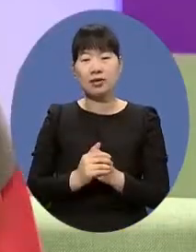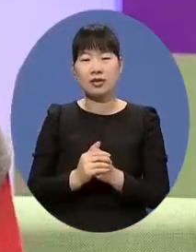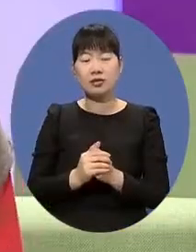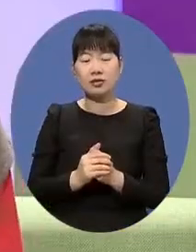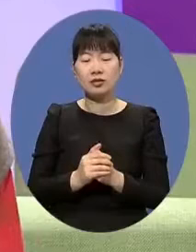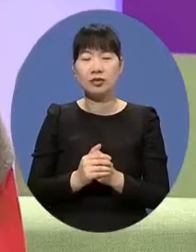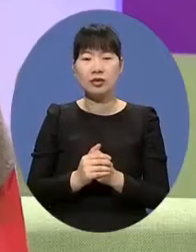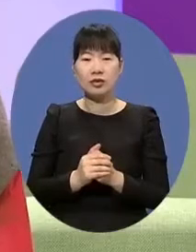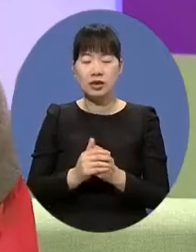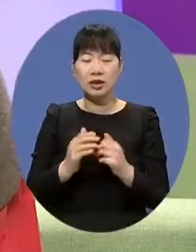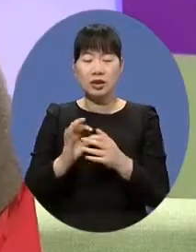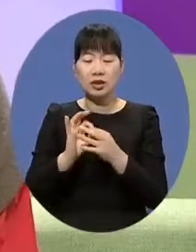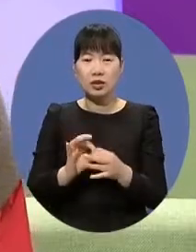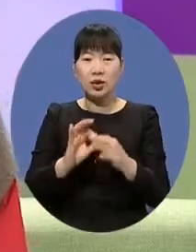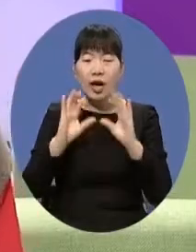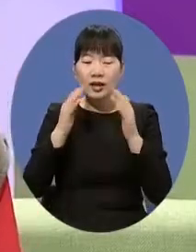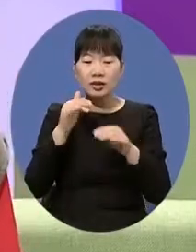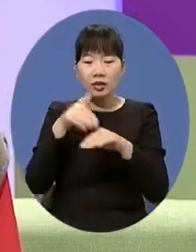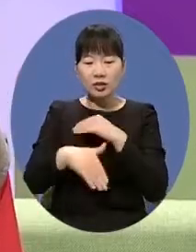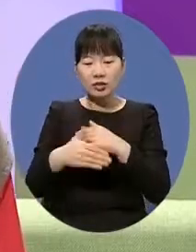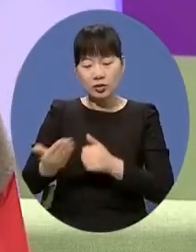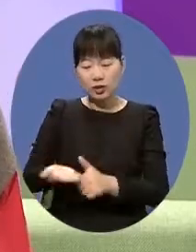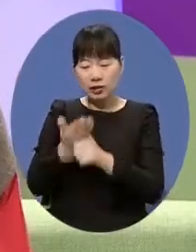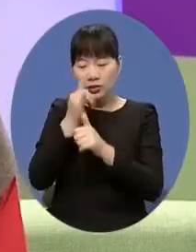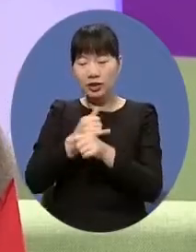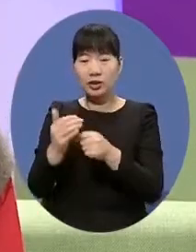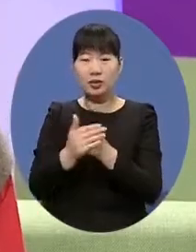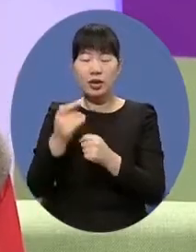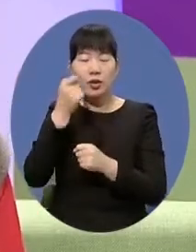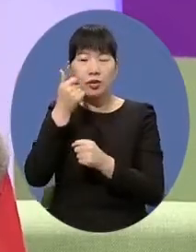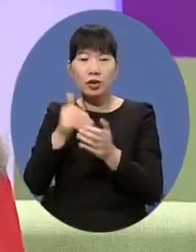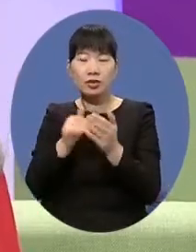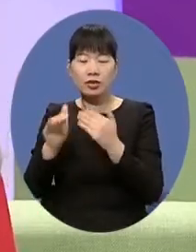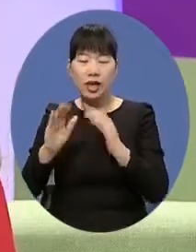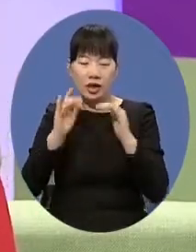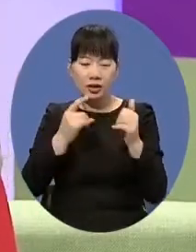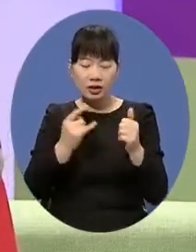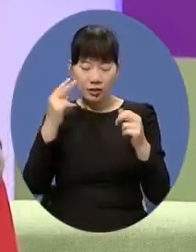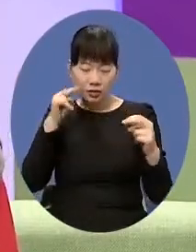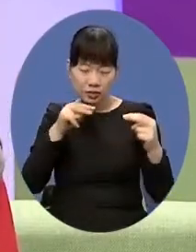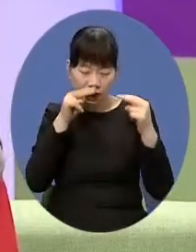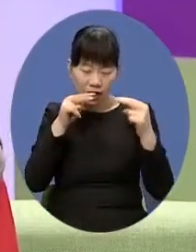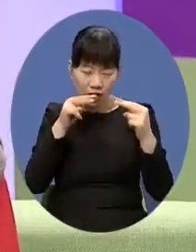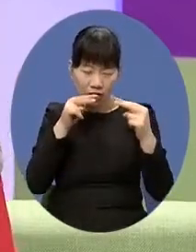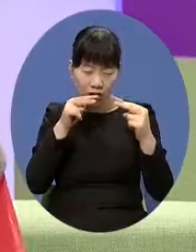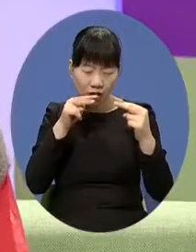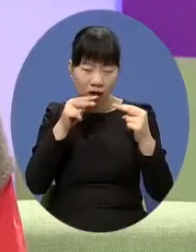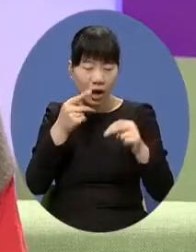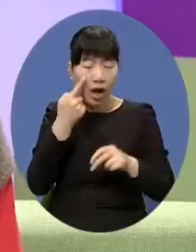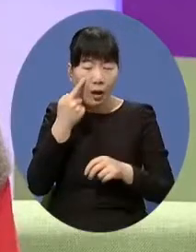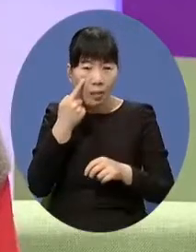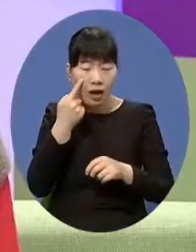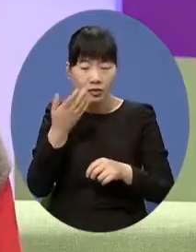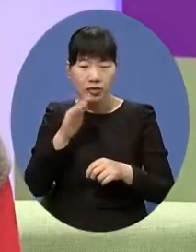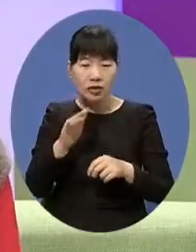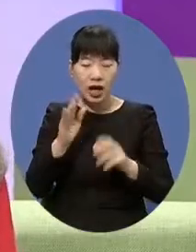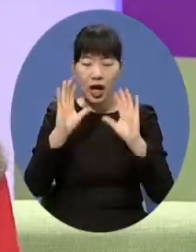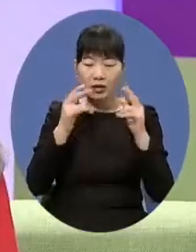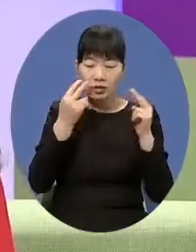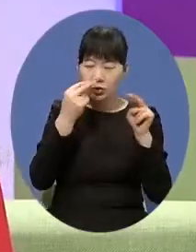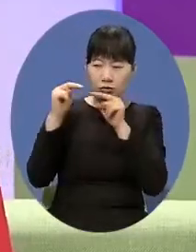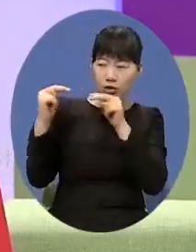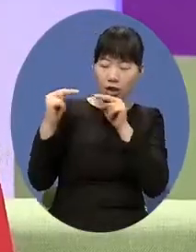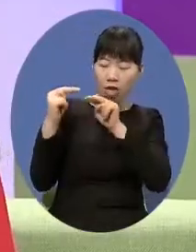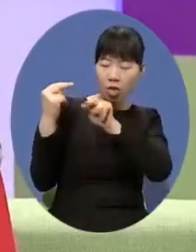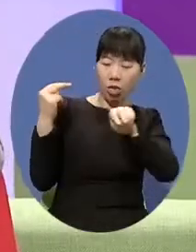그런 식으로 이제 아기를 계속 양육하다 보니까 결국 5개월 이후에 아기에게 눈 맞춤을 시도했을 때 이 아기가 눈 맞춤을 하지